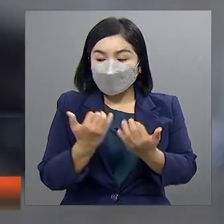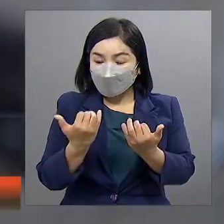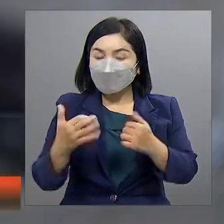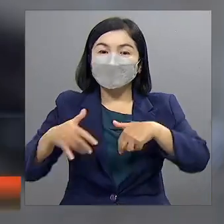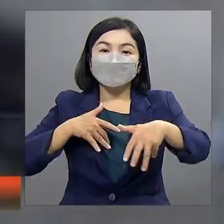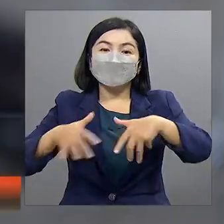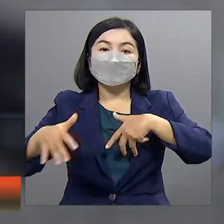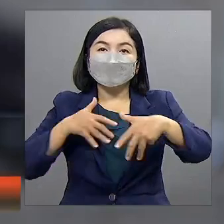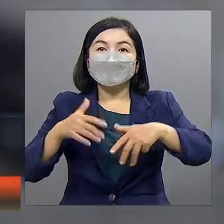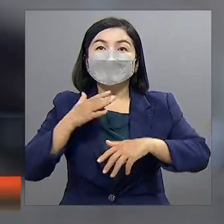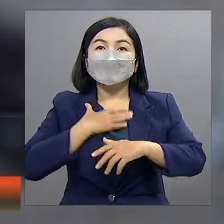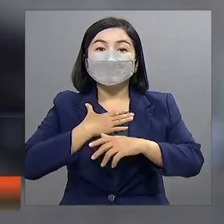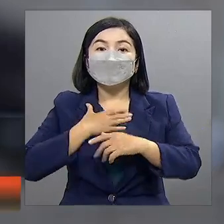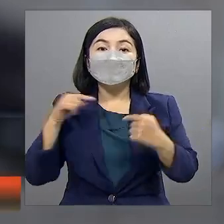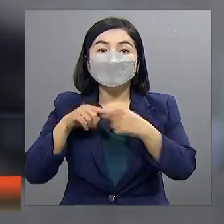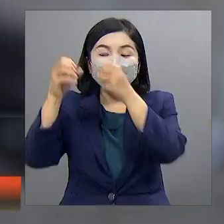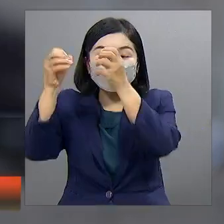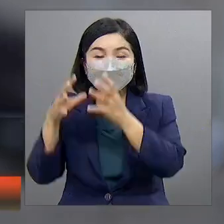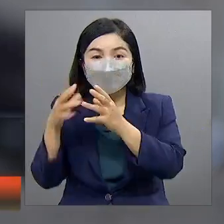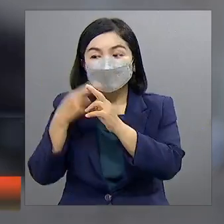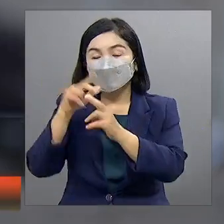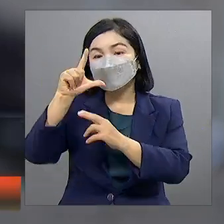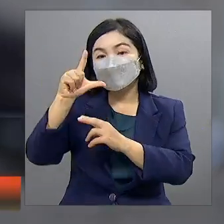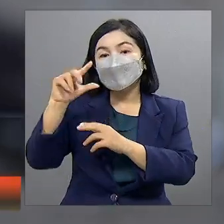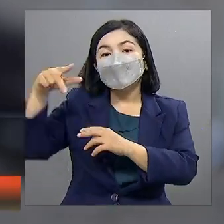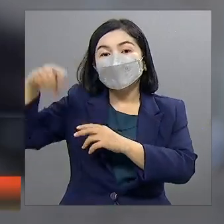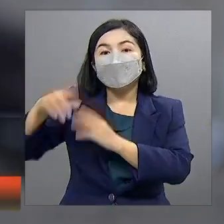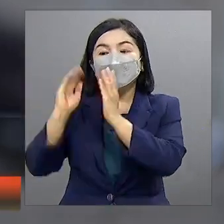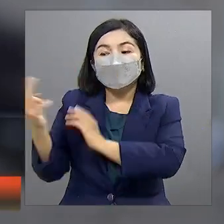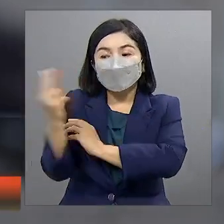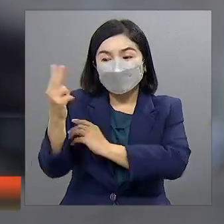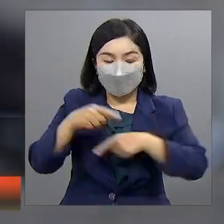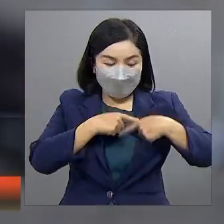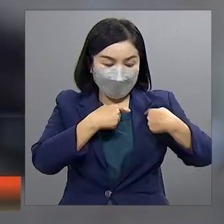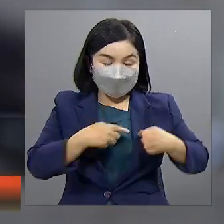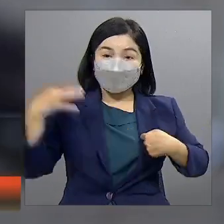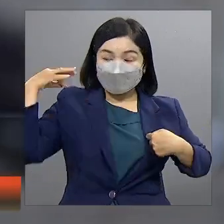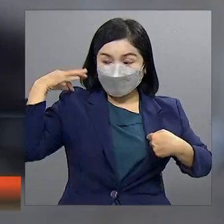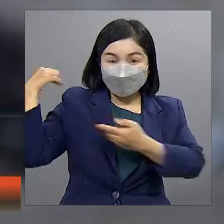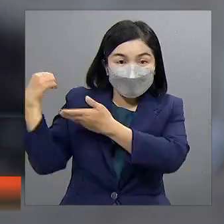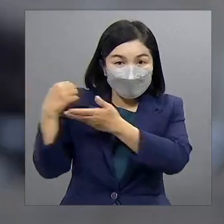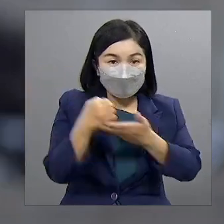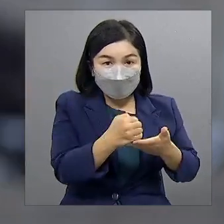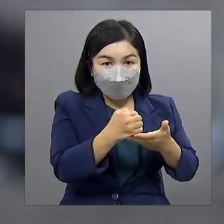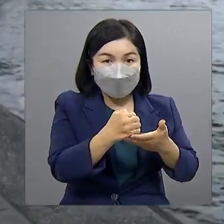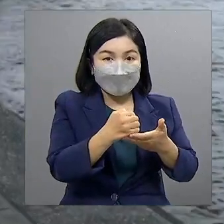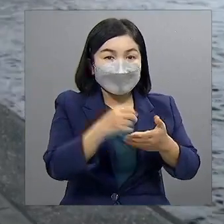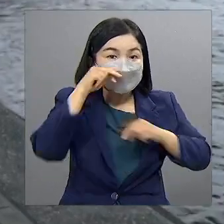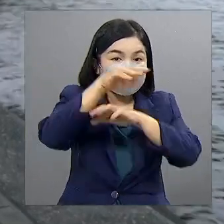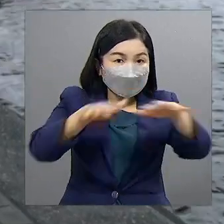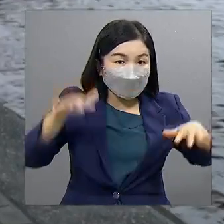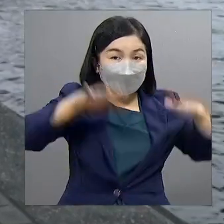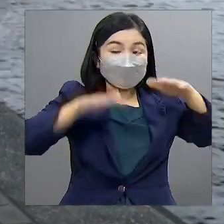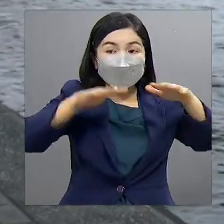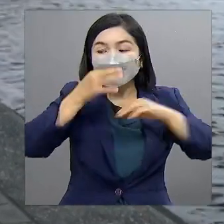กับครูเติ้ลแล้วก็คุณลบนะคะซึ่งทั้งสองท่านเป็นจิตอาสากู้ชีพกู้ภัยทั้งทางน้ำแล้วก็ทางทะเลสวัสดีค่ะ สวัสดี